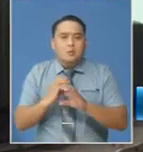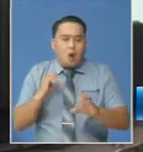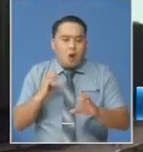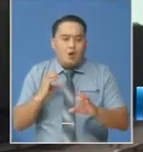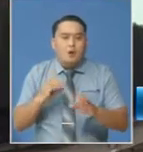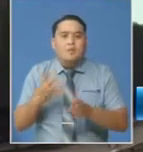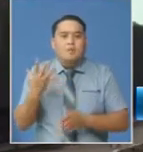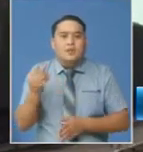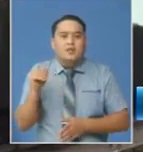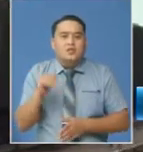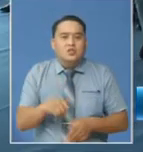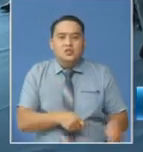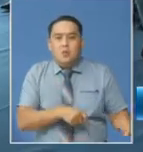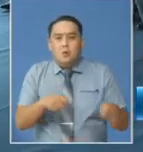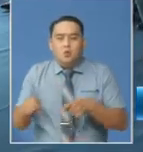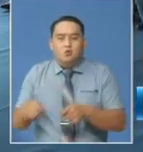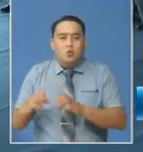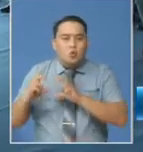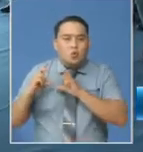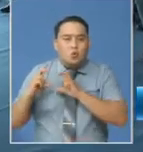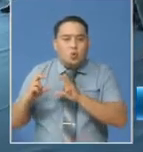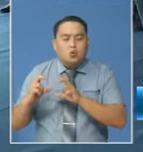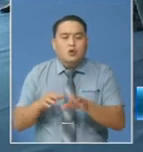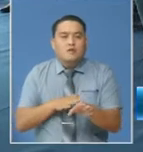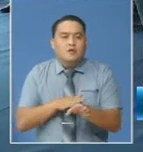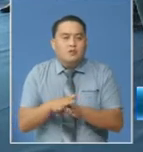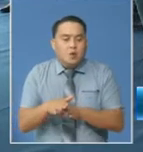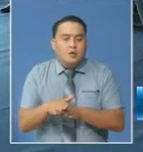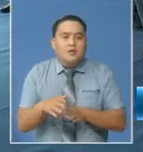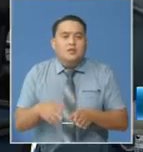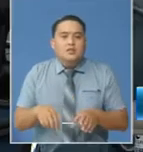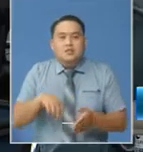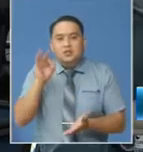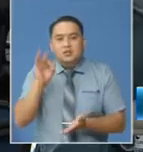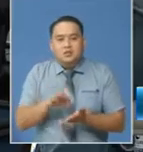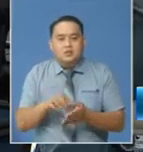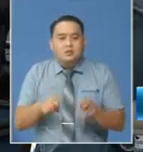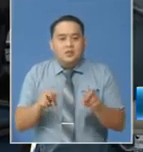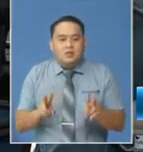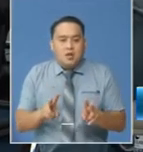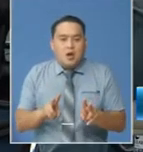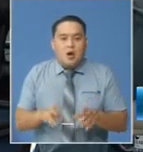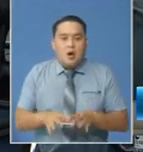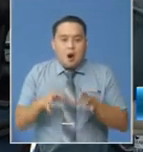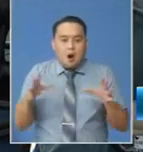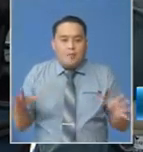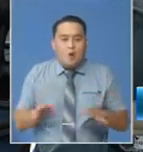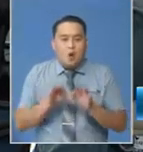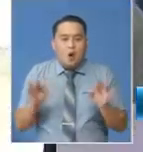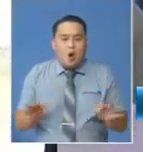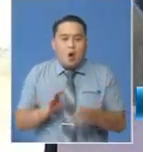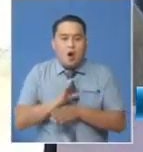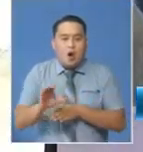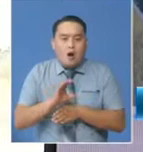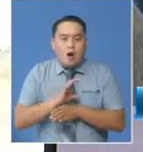более 5,5 тысяч тонн грузов. Главная цель, которую ставят специалисты, достичь максимальных объемов перевозки контейнеров